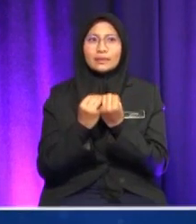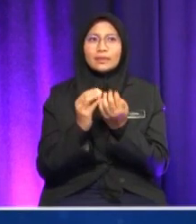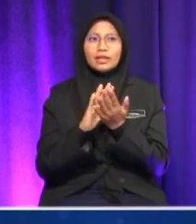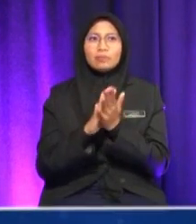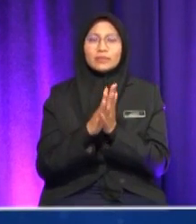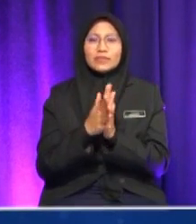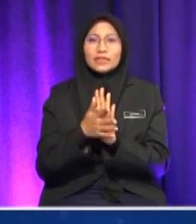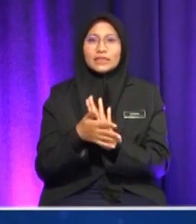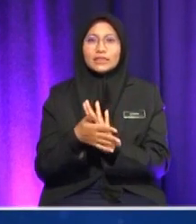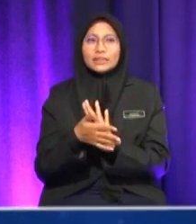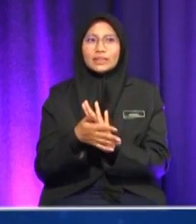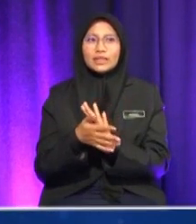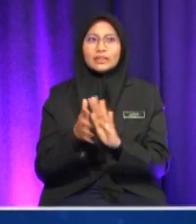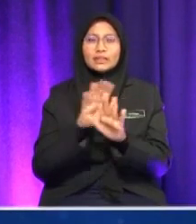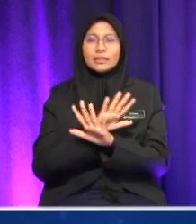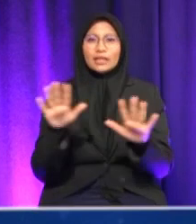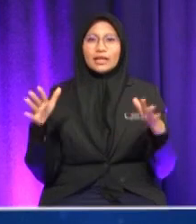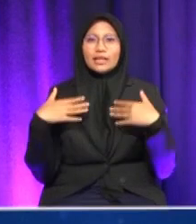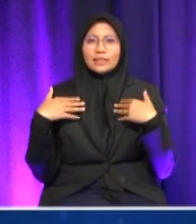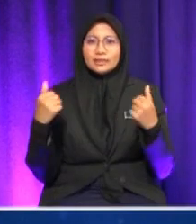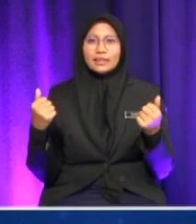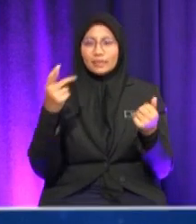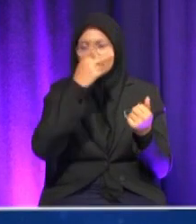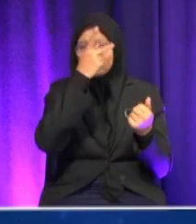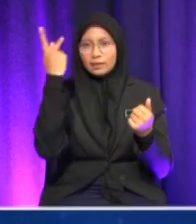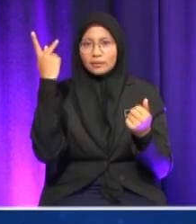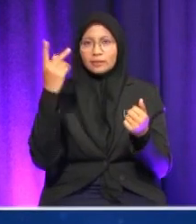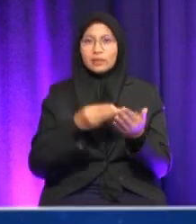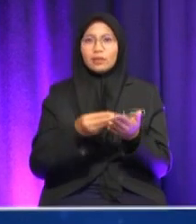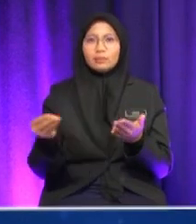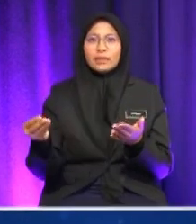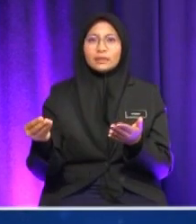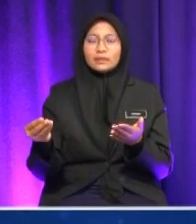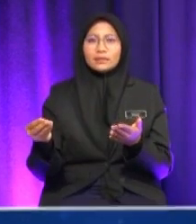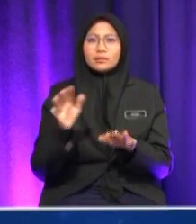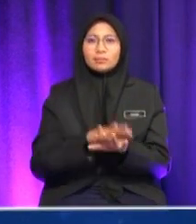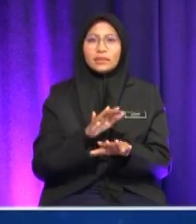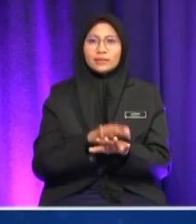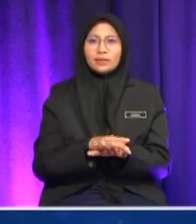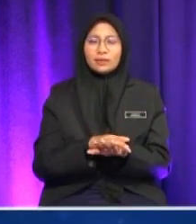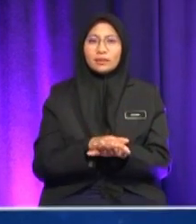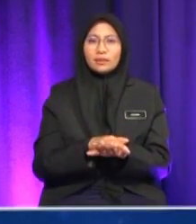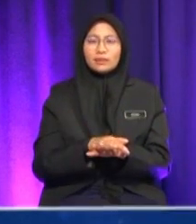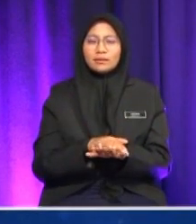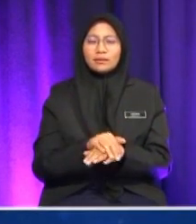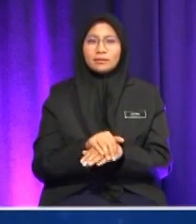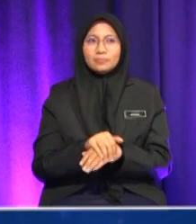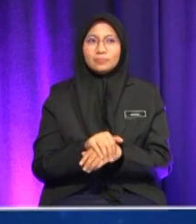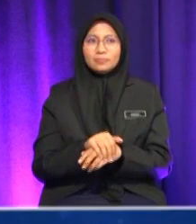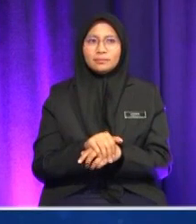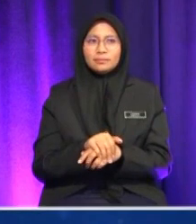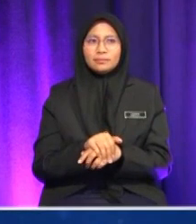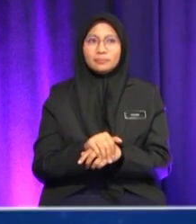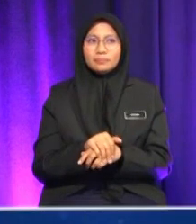dalam perbelanjaan. Ada yang berbelanja banyak yang ada duit. Yang tak ada duit, mereka tak dapat berbelanja duit mereka. Yang kedua